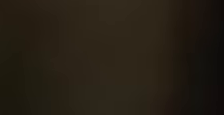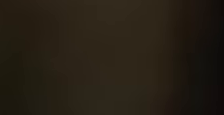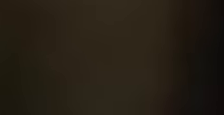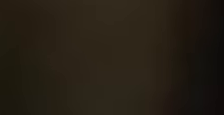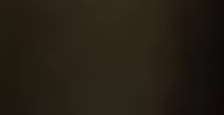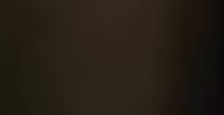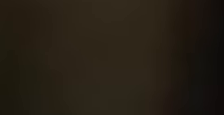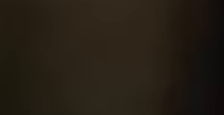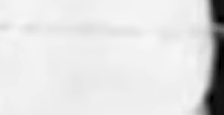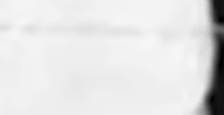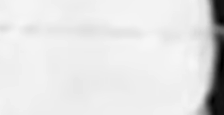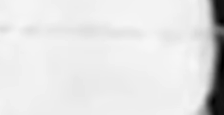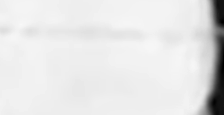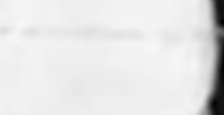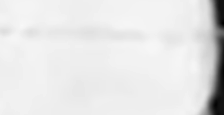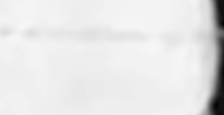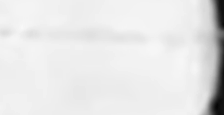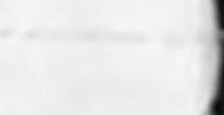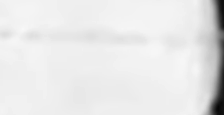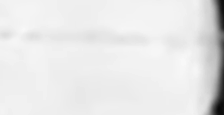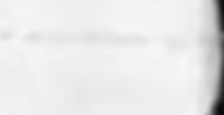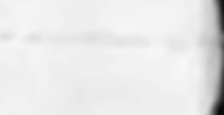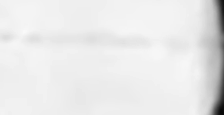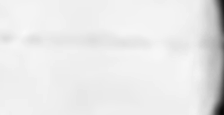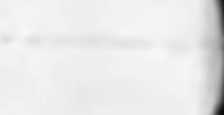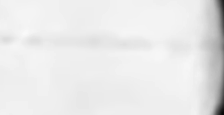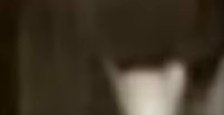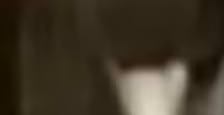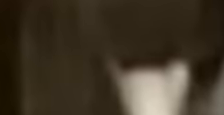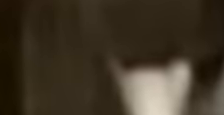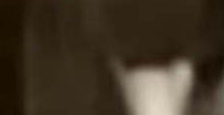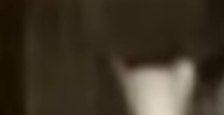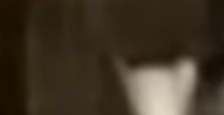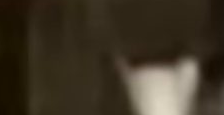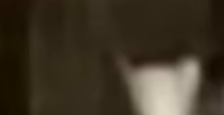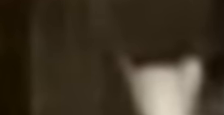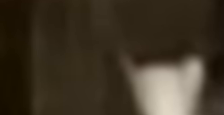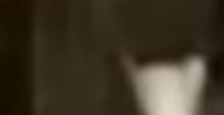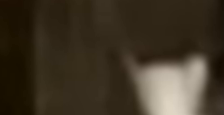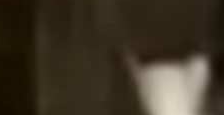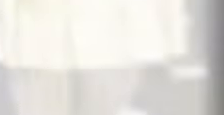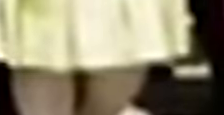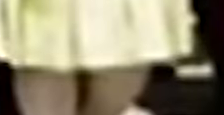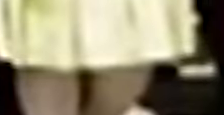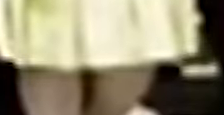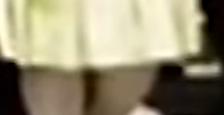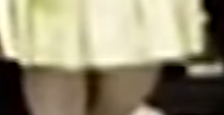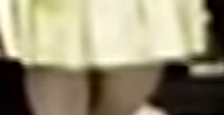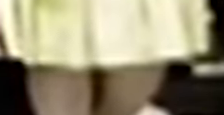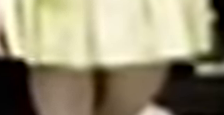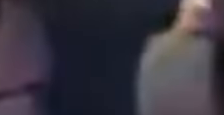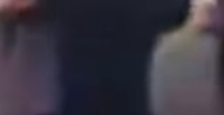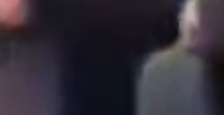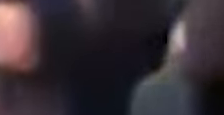Darbeler savaş, sırtımız yere gelmiyor bizim. Düşmanız esarete,